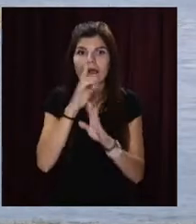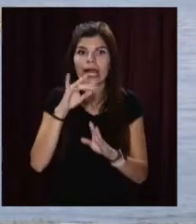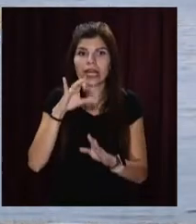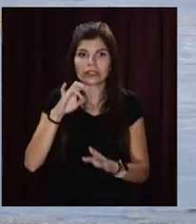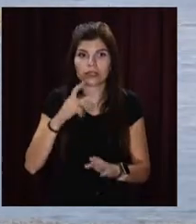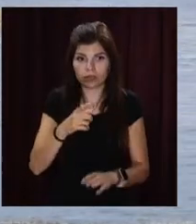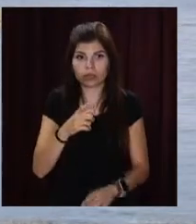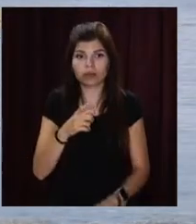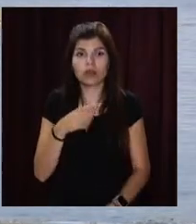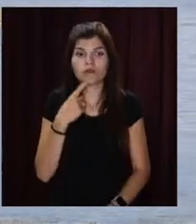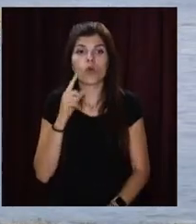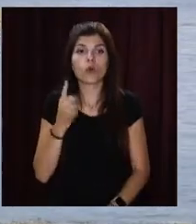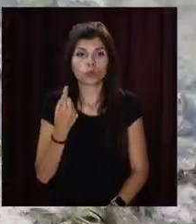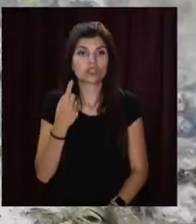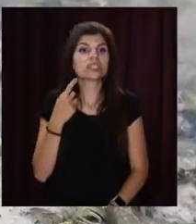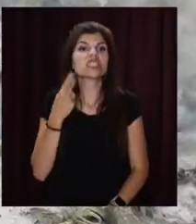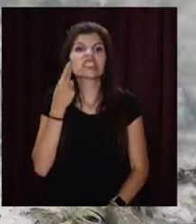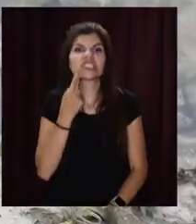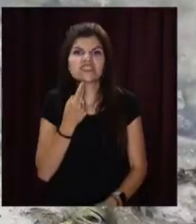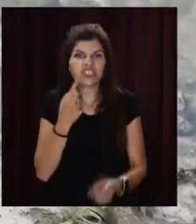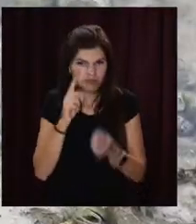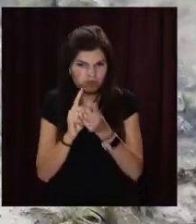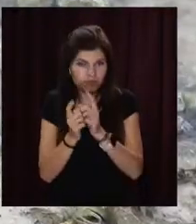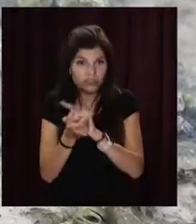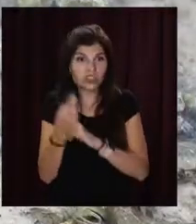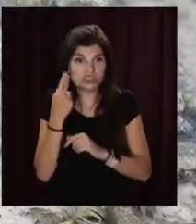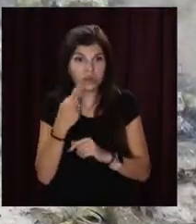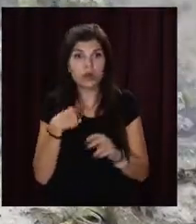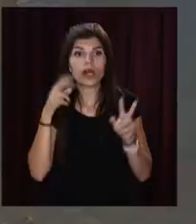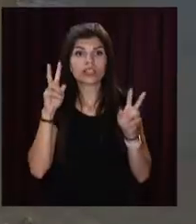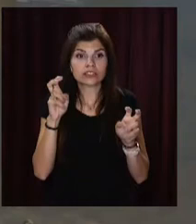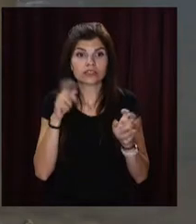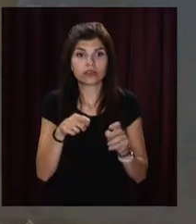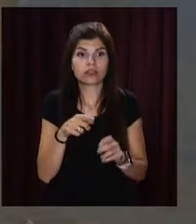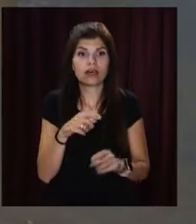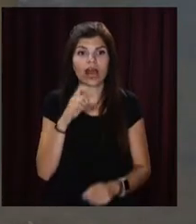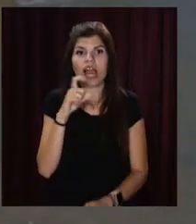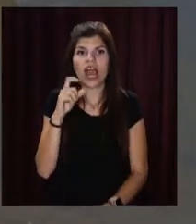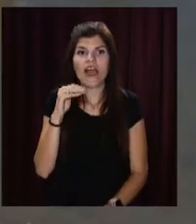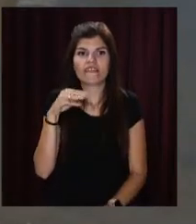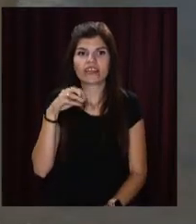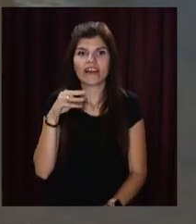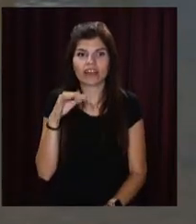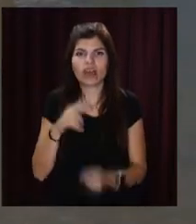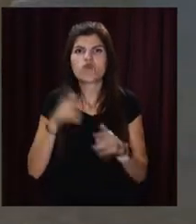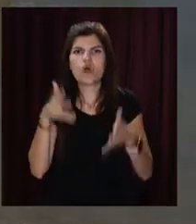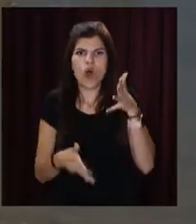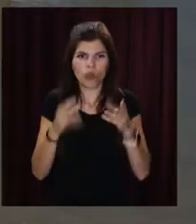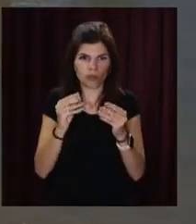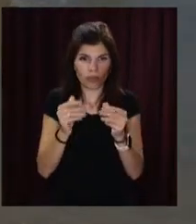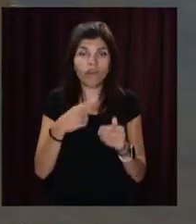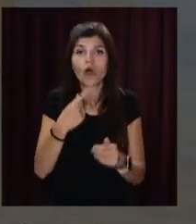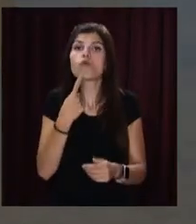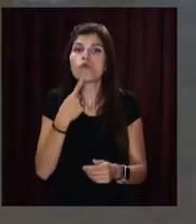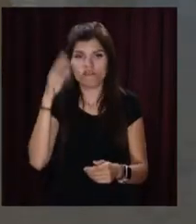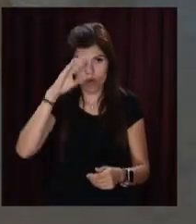в ній купатися. Поблизу скверу Прибережний воду перевірили на вміст кисню. Без кисню починається первинне цвітіння і вже